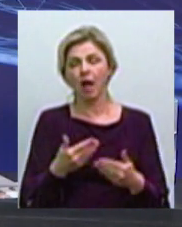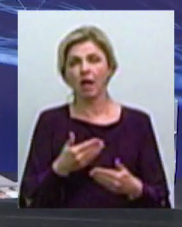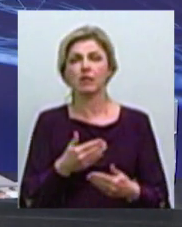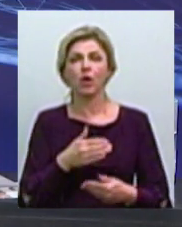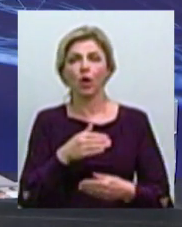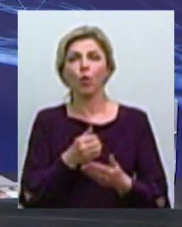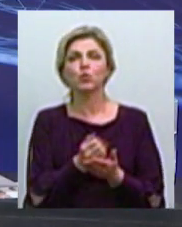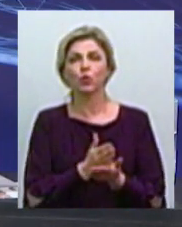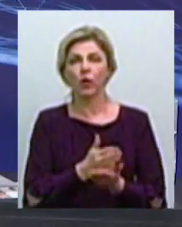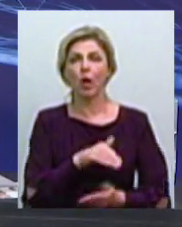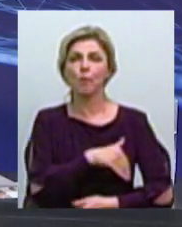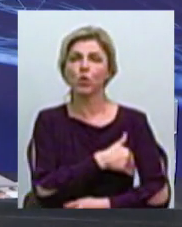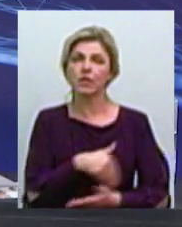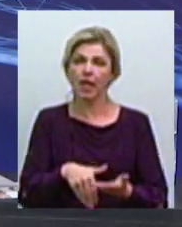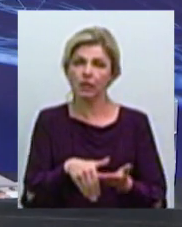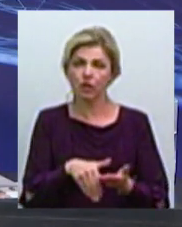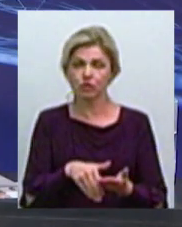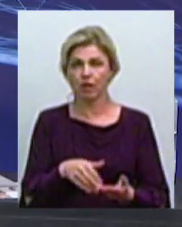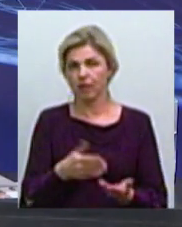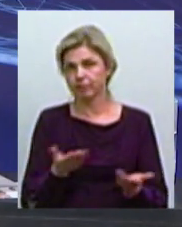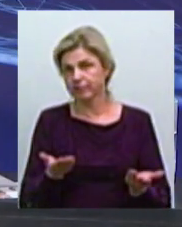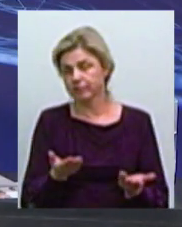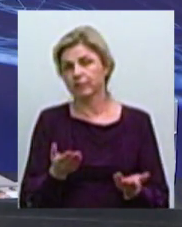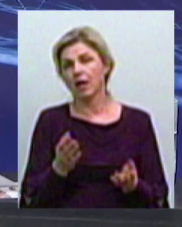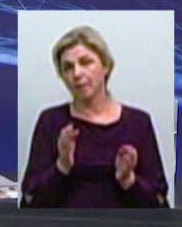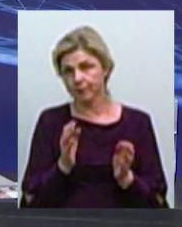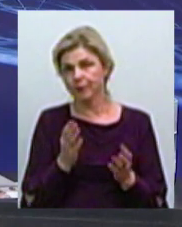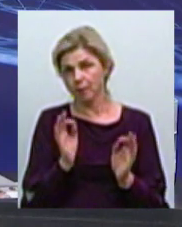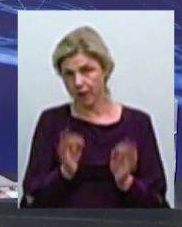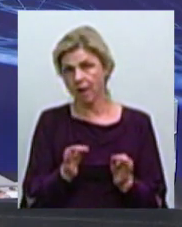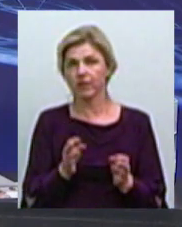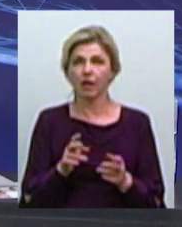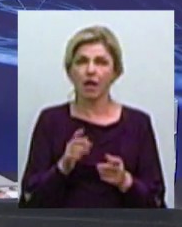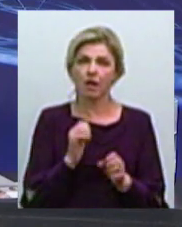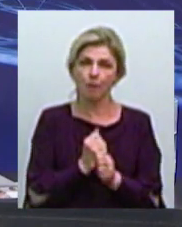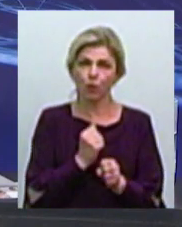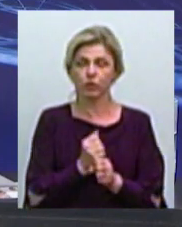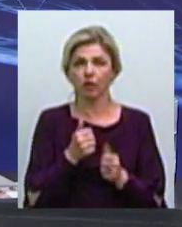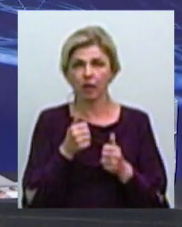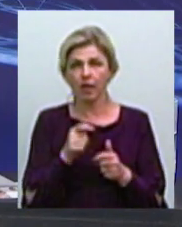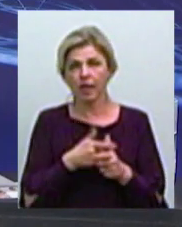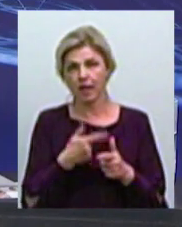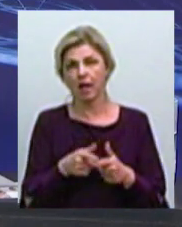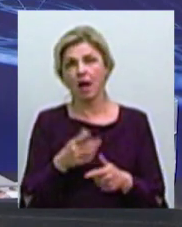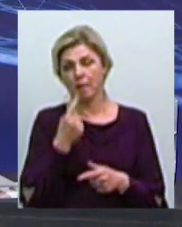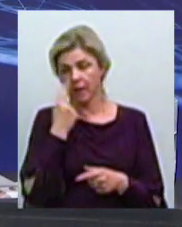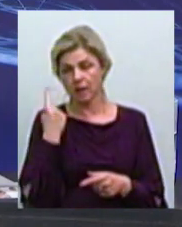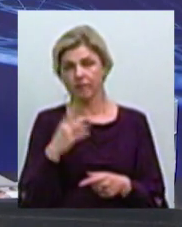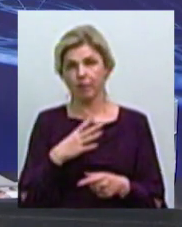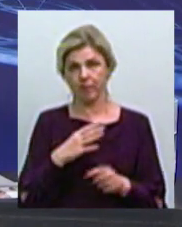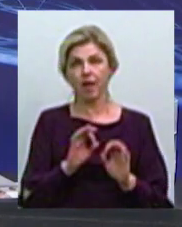действительно оправдывают ожидания? Ну вот показательным пример был рассказ